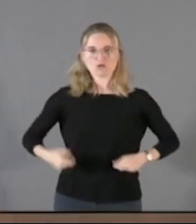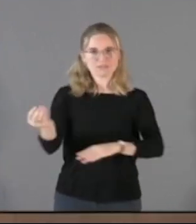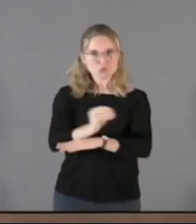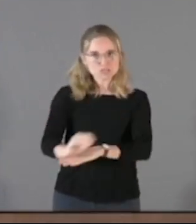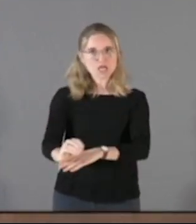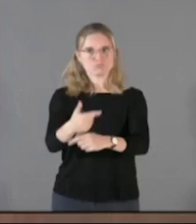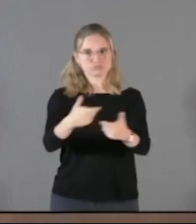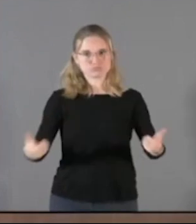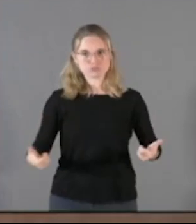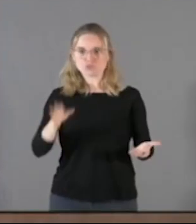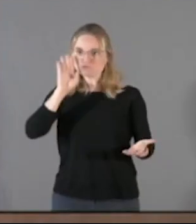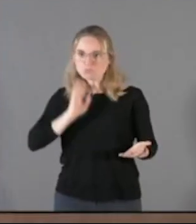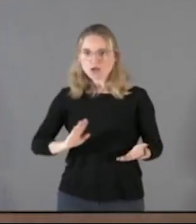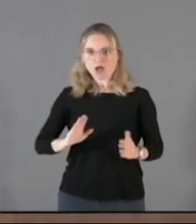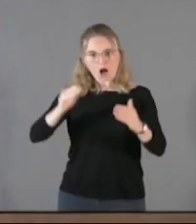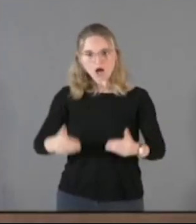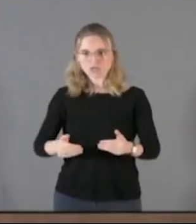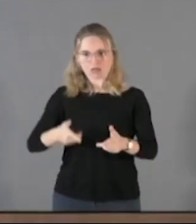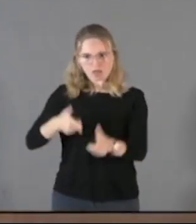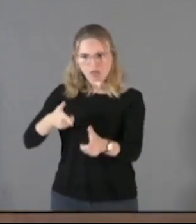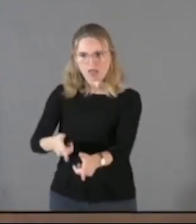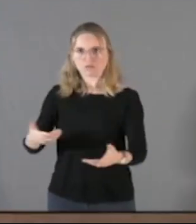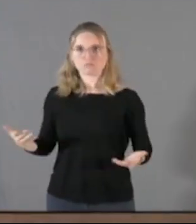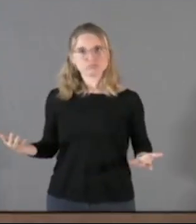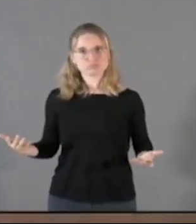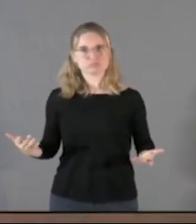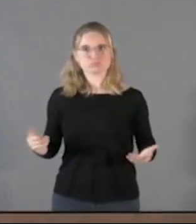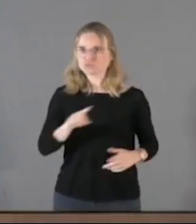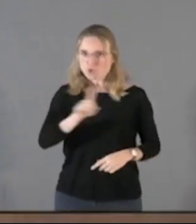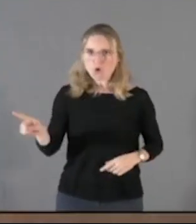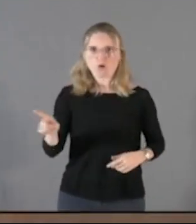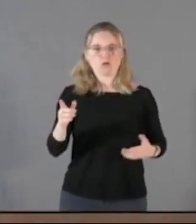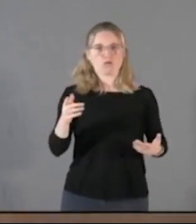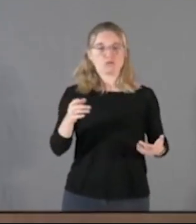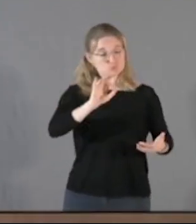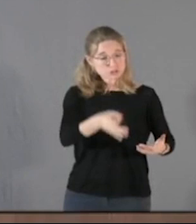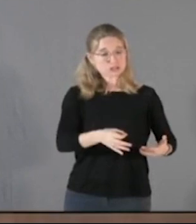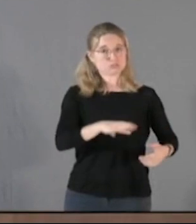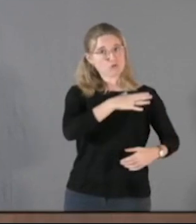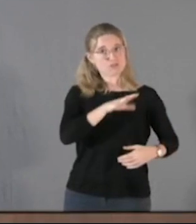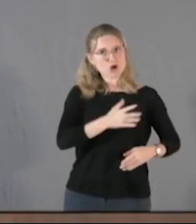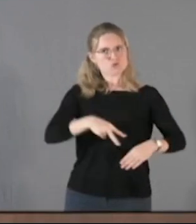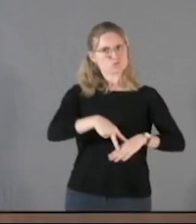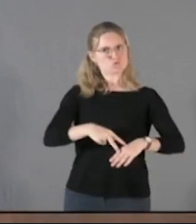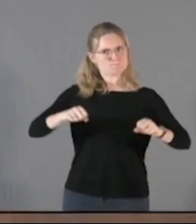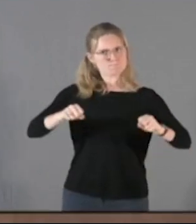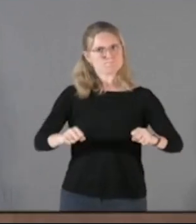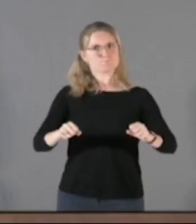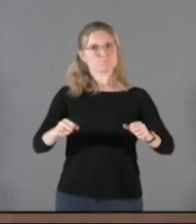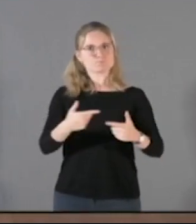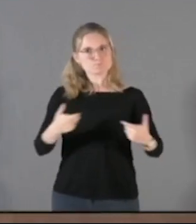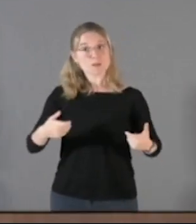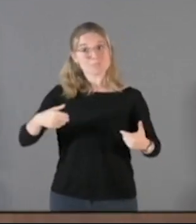cette chasse aux sorcières cesse, parce que oui, les professeurs sont debout, oui, ils sont fiers, mais faut-il encore qu'ils reçoivent